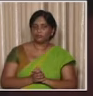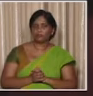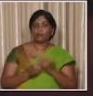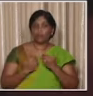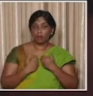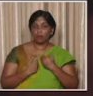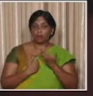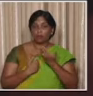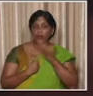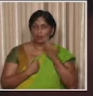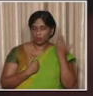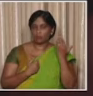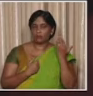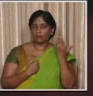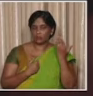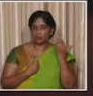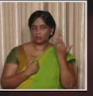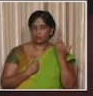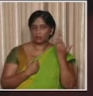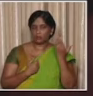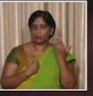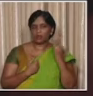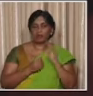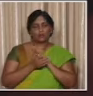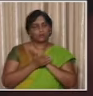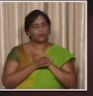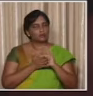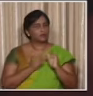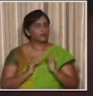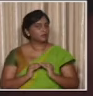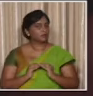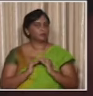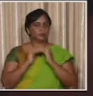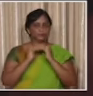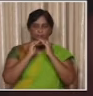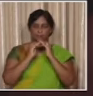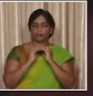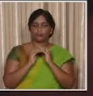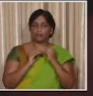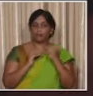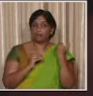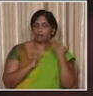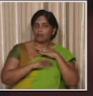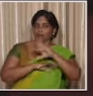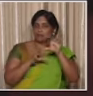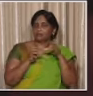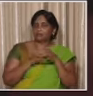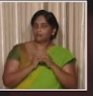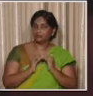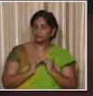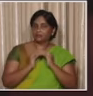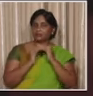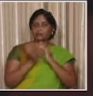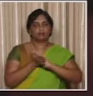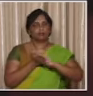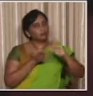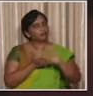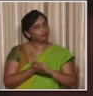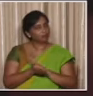අපිට පුළුවන් වෙනවා සාමය ගොඩ නැගීම සඳහා සහෝදරත්වය ගොඩ නැගීම